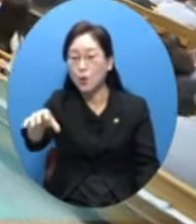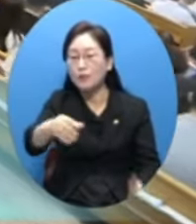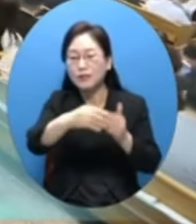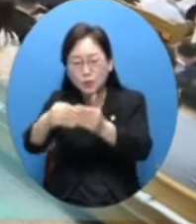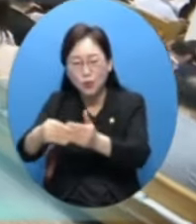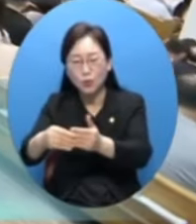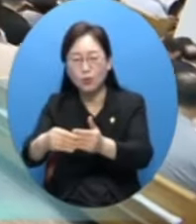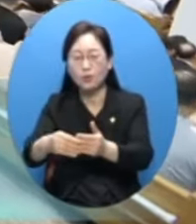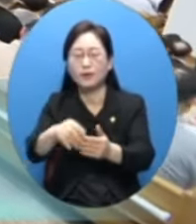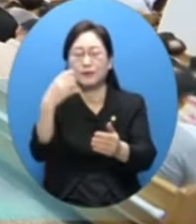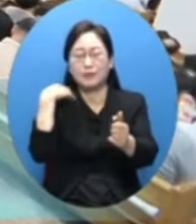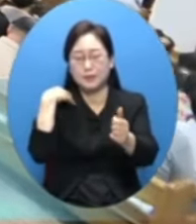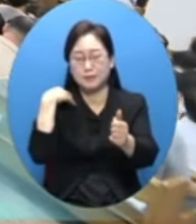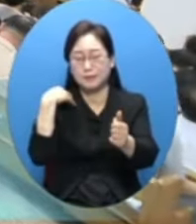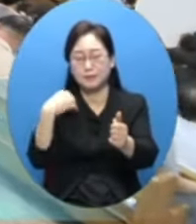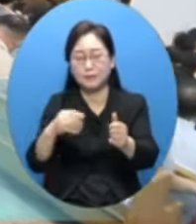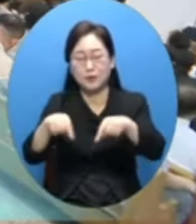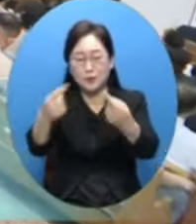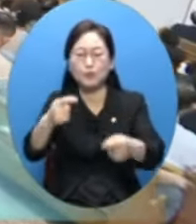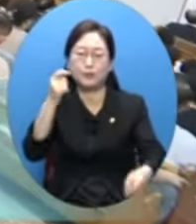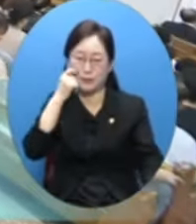인도하여 드리지 못하리라 하시니라.